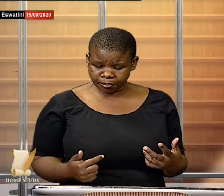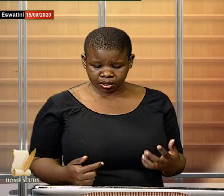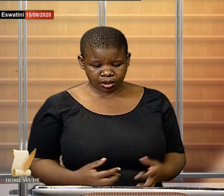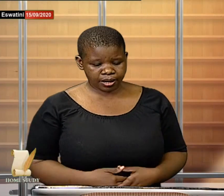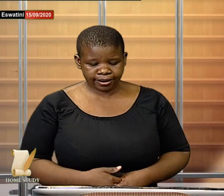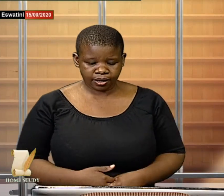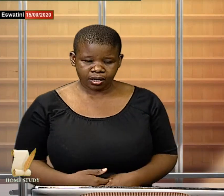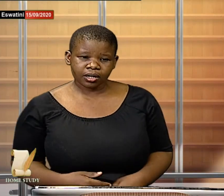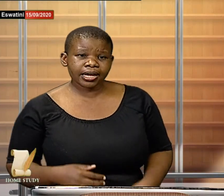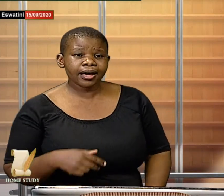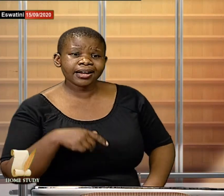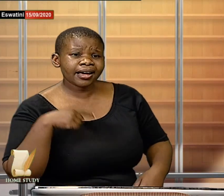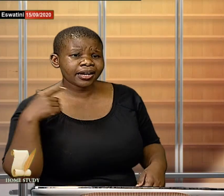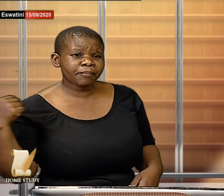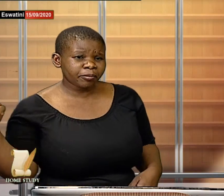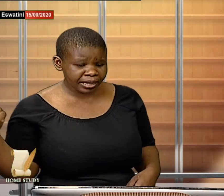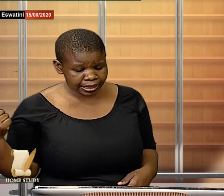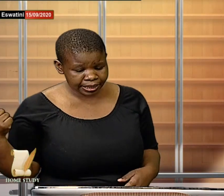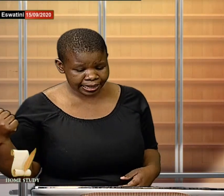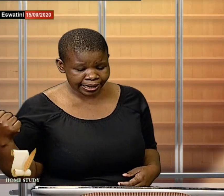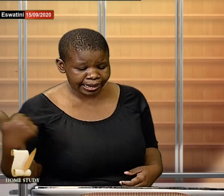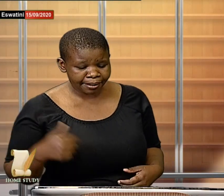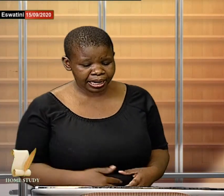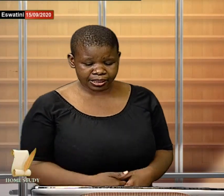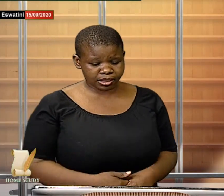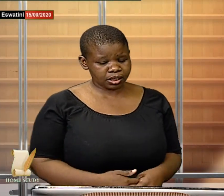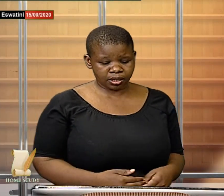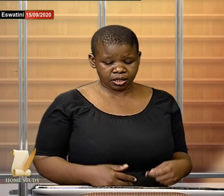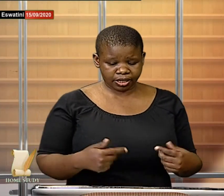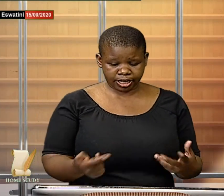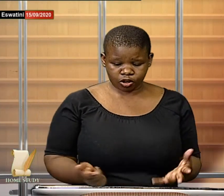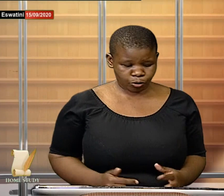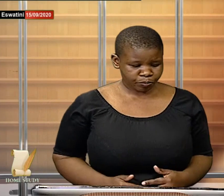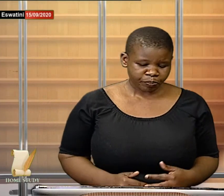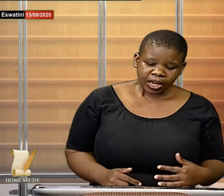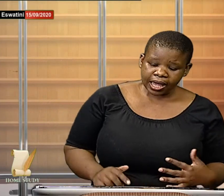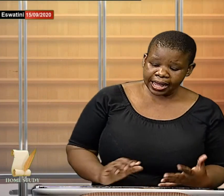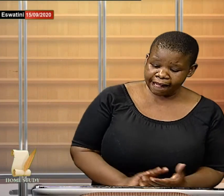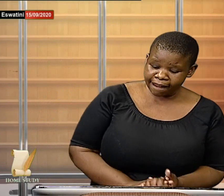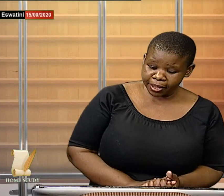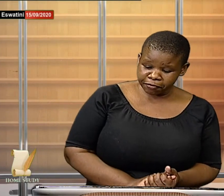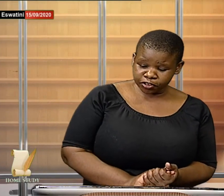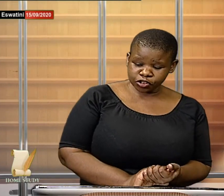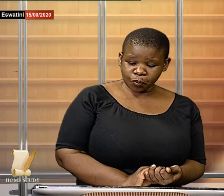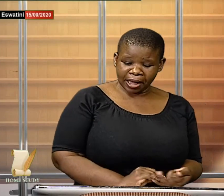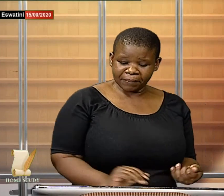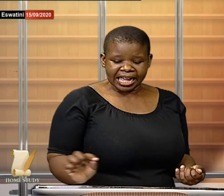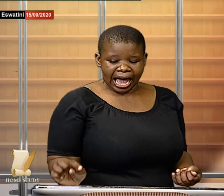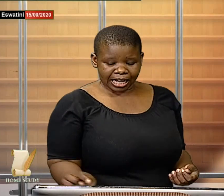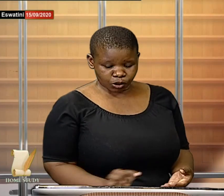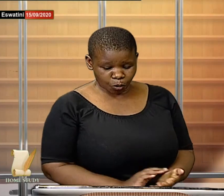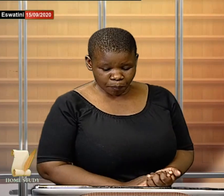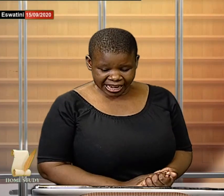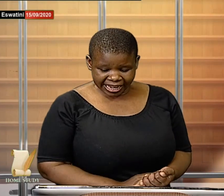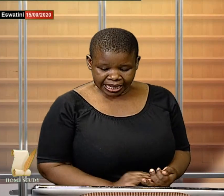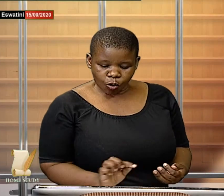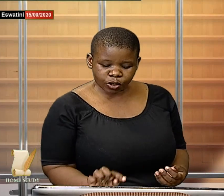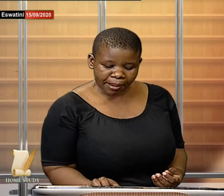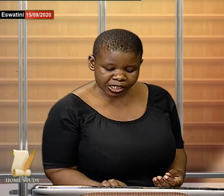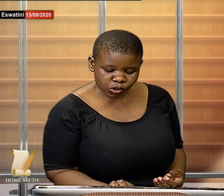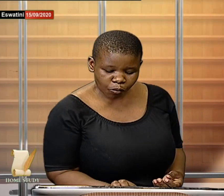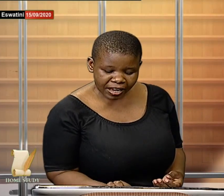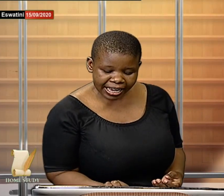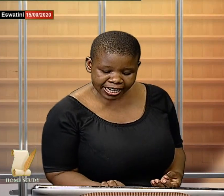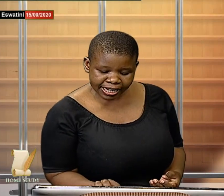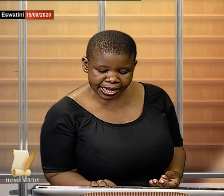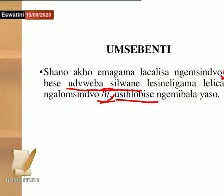lemthubi na Bobby ekhaya lama kasiye yellow Ke mfundzi wami asiqhubeke